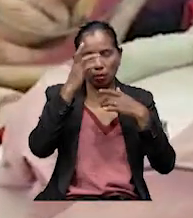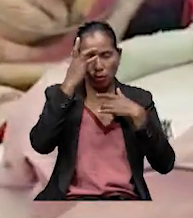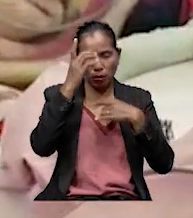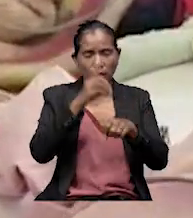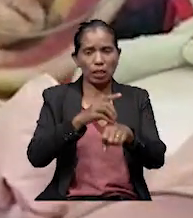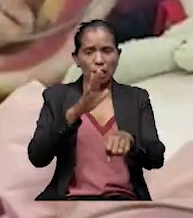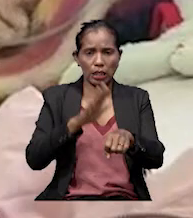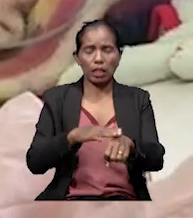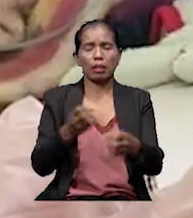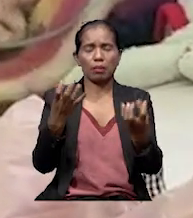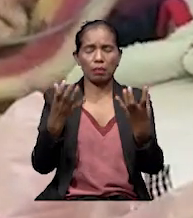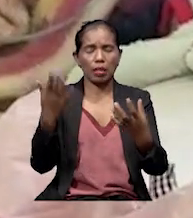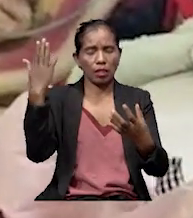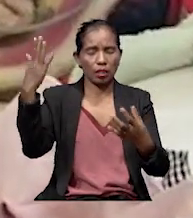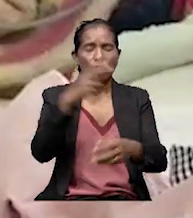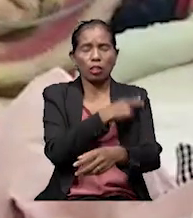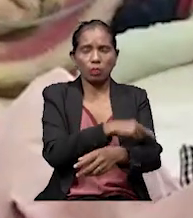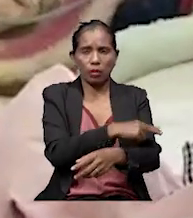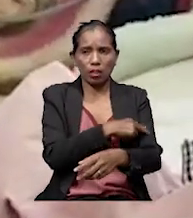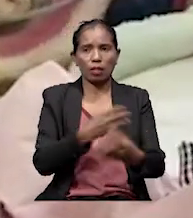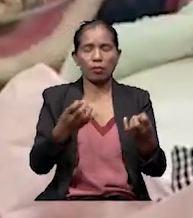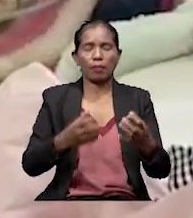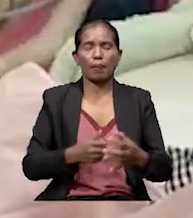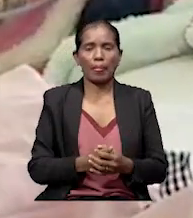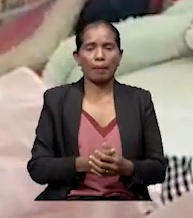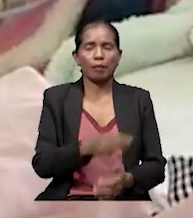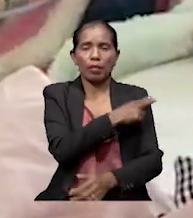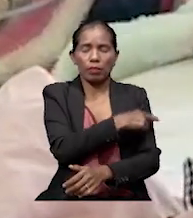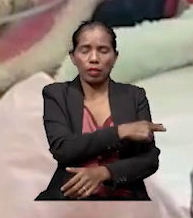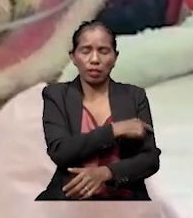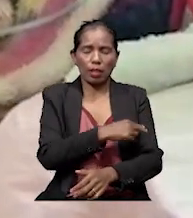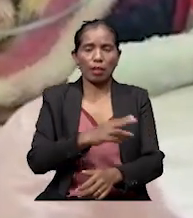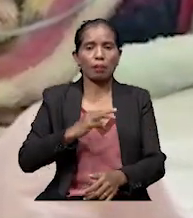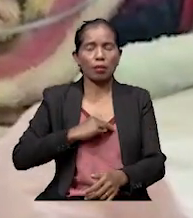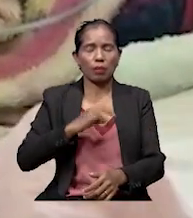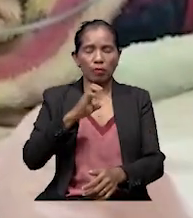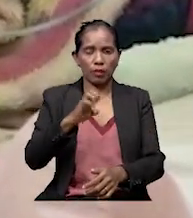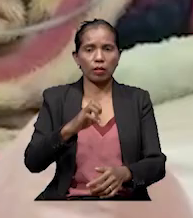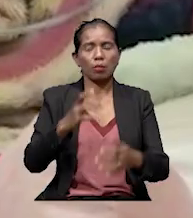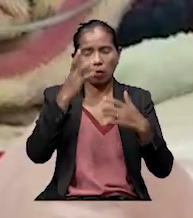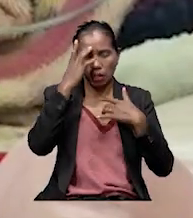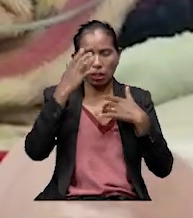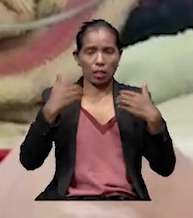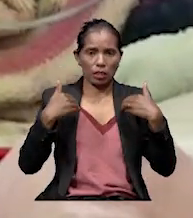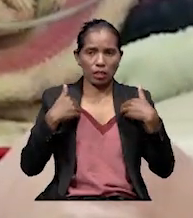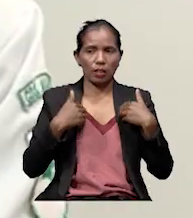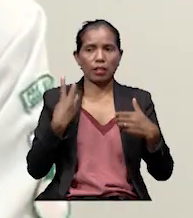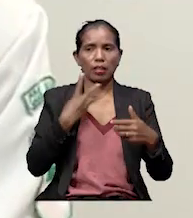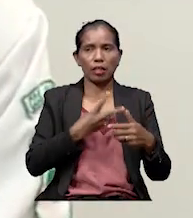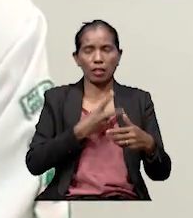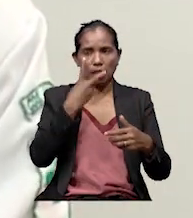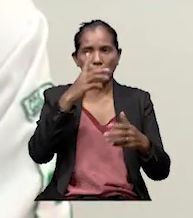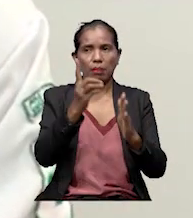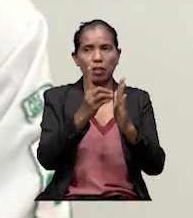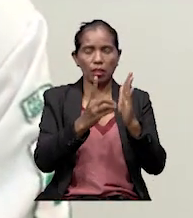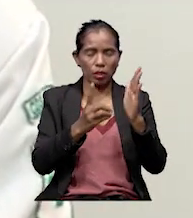resista as ia hospital refere. Hospital Referal Mobisi, morasne existe. Itare bahe dados ne